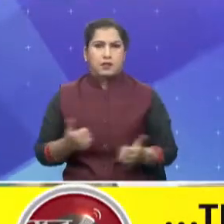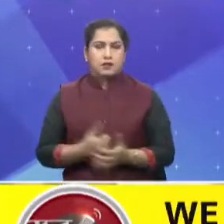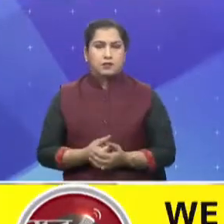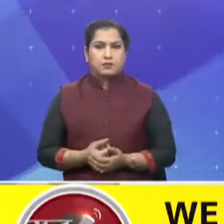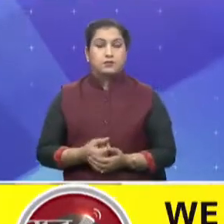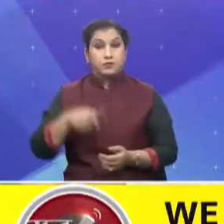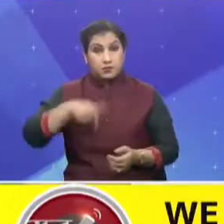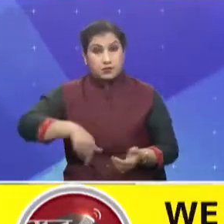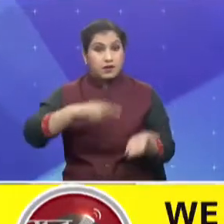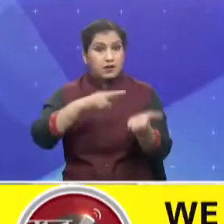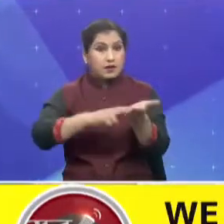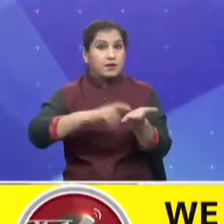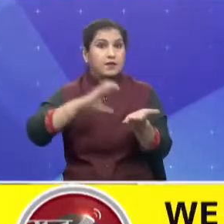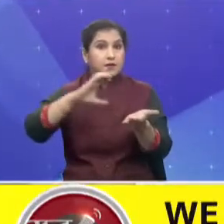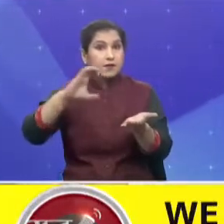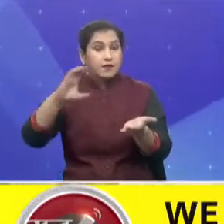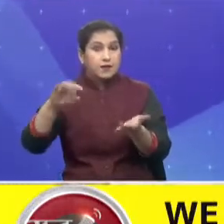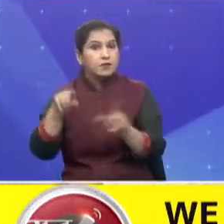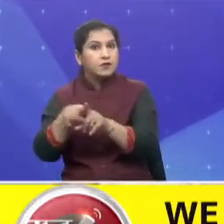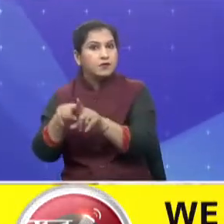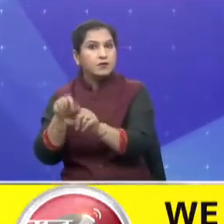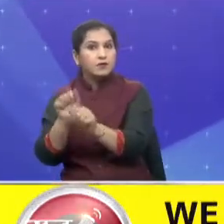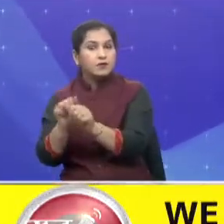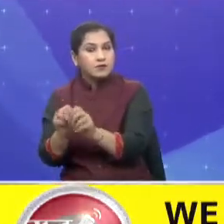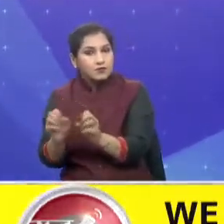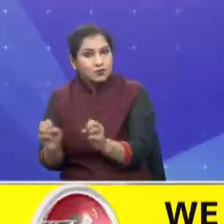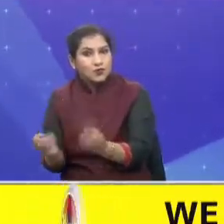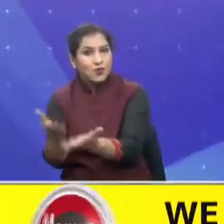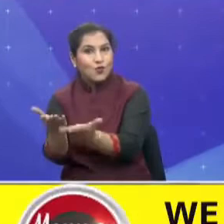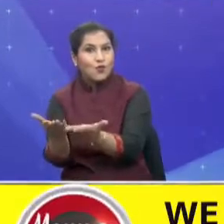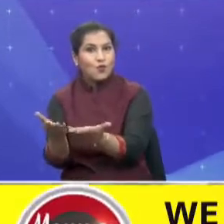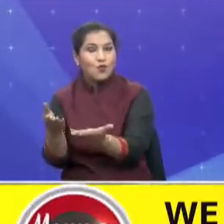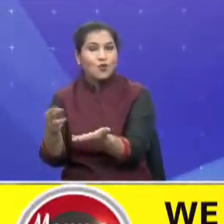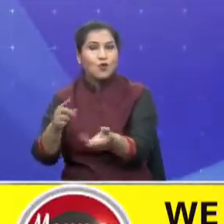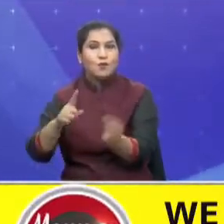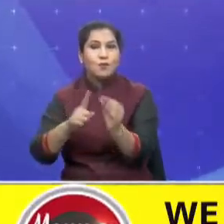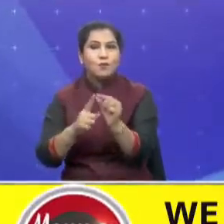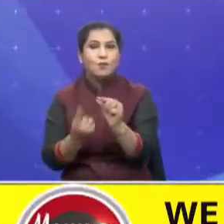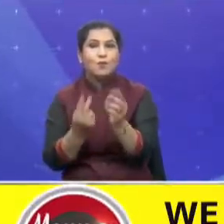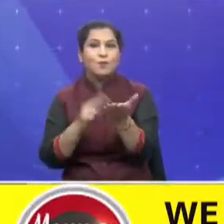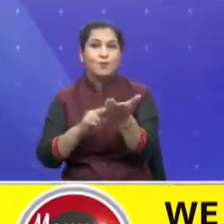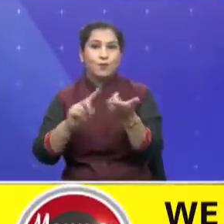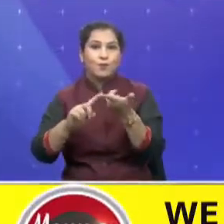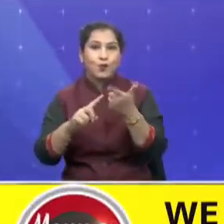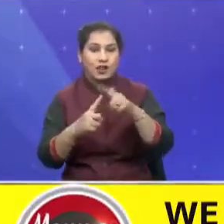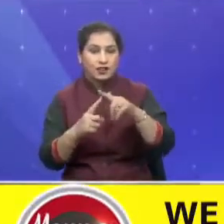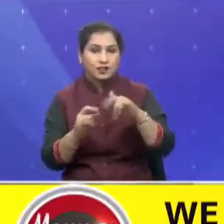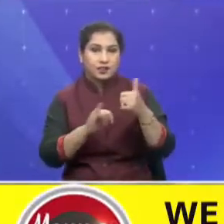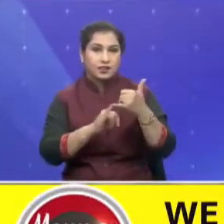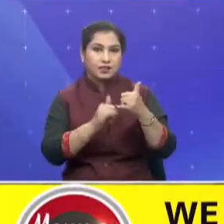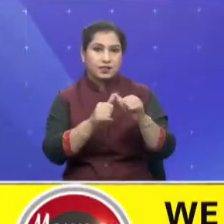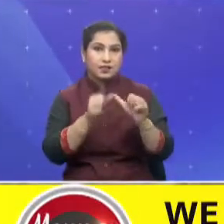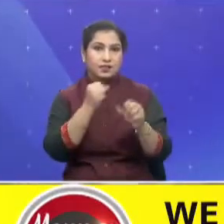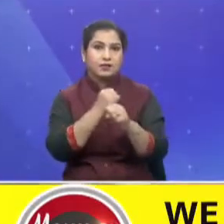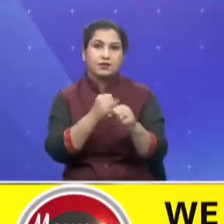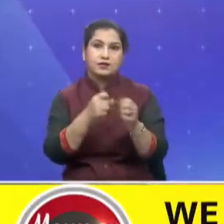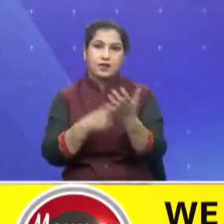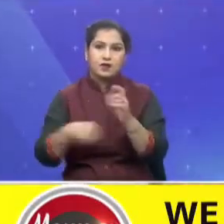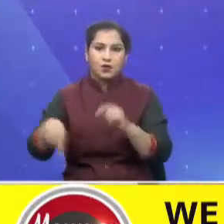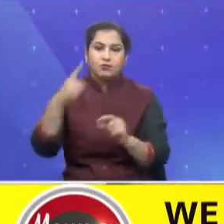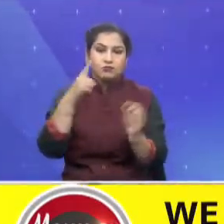हम एनसीसी कैडेट द्वारा शुरू किए गए पुनीत सागर अभियान में भी इसकी झलक देख सकते